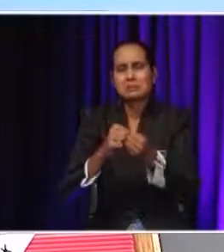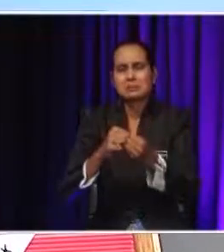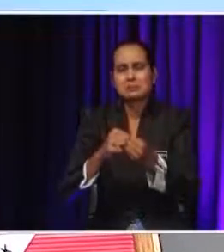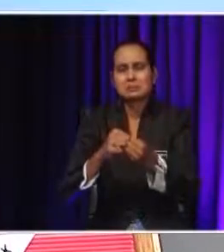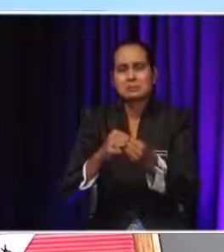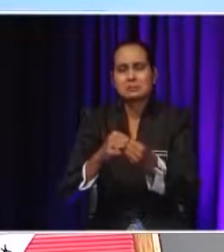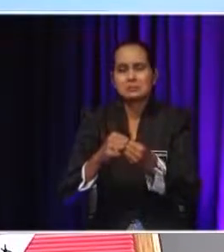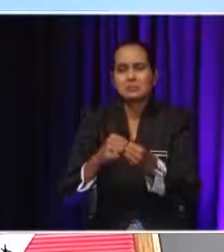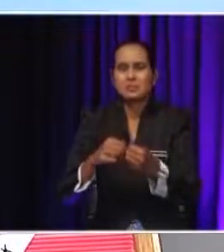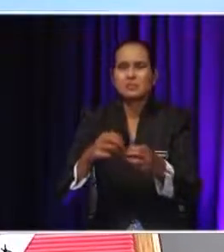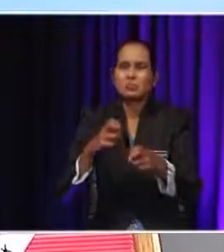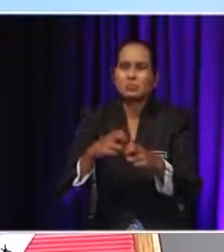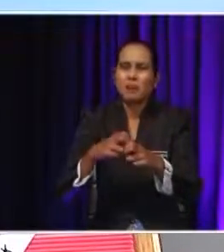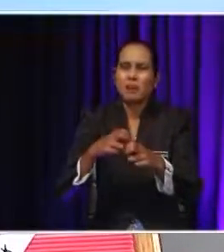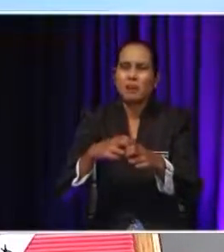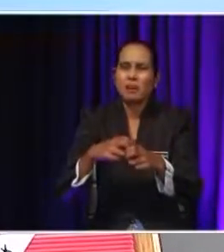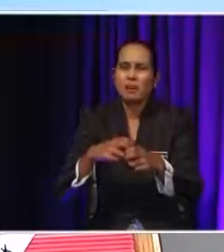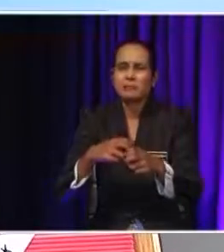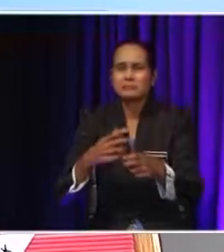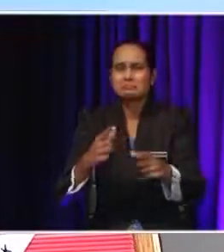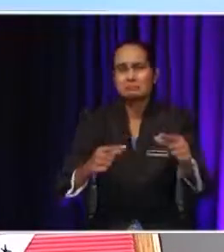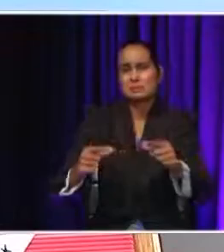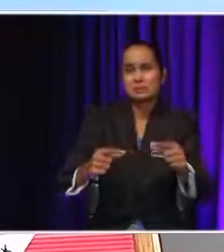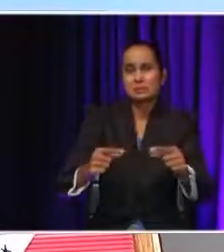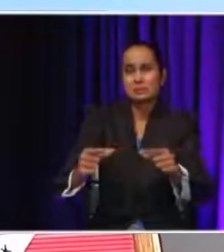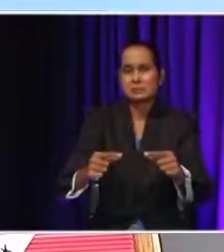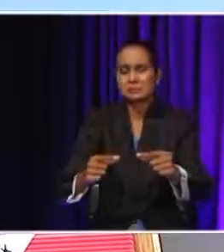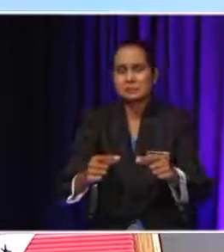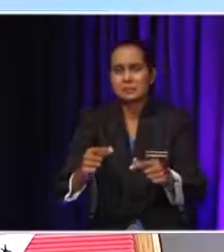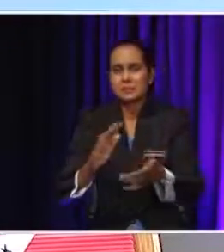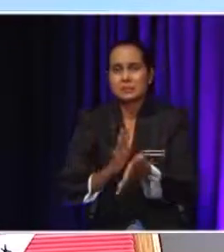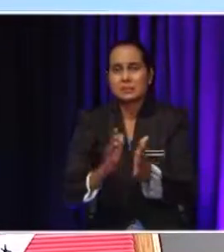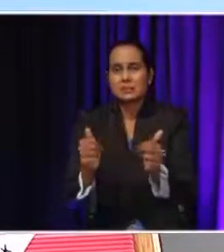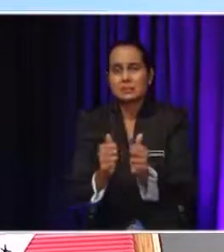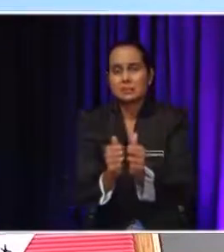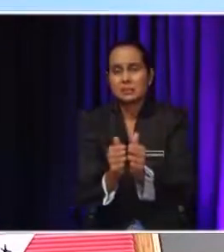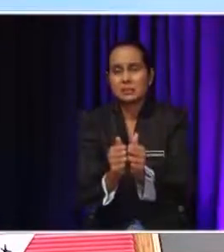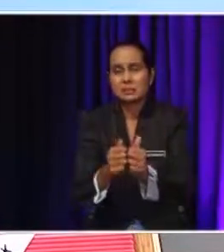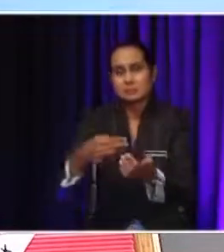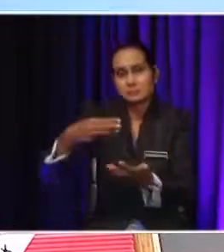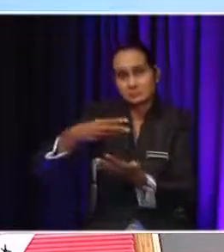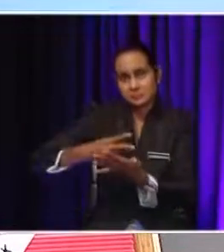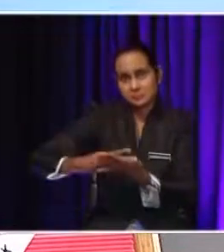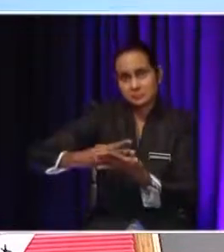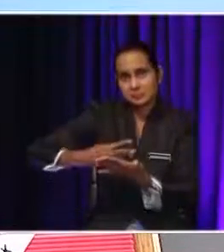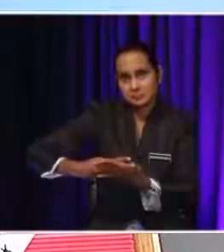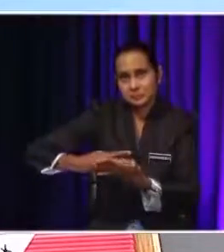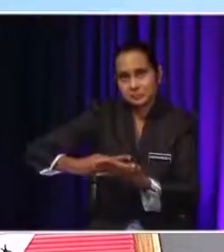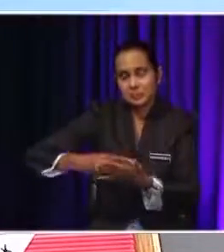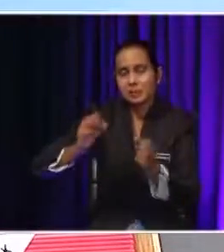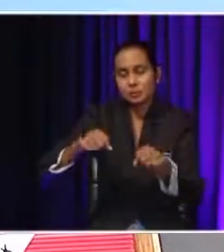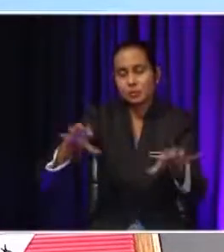pergerakan motto halus Nah jadi dengan memegang garpu saja enggak boleh membuat